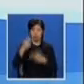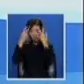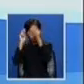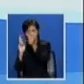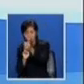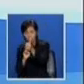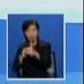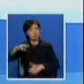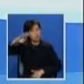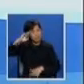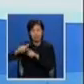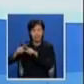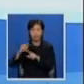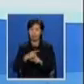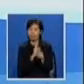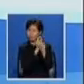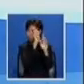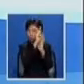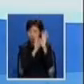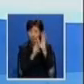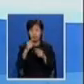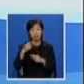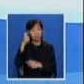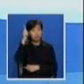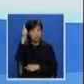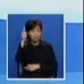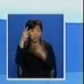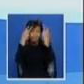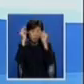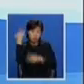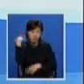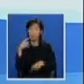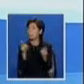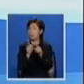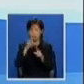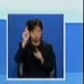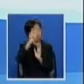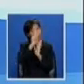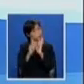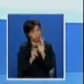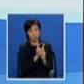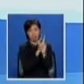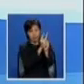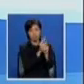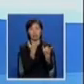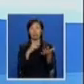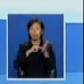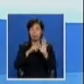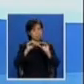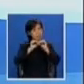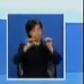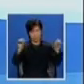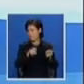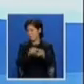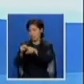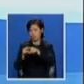ฎหมายนะครับอดีตนายกทักษิณก็ต้องอยู่ภายใต้กฎหมายนี่คือสิ่งที่เรากำลังสร้างมาตรฐานเดียวที่เป็นความเป็นธรรมที่จะทำ